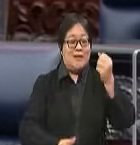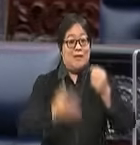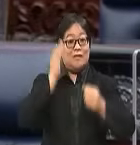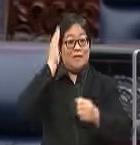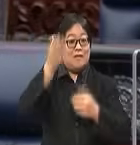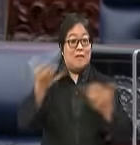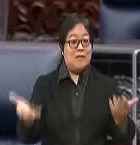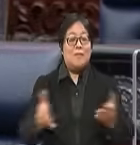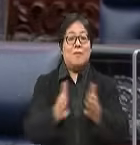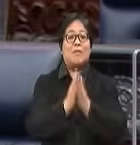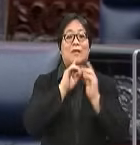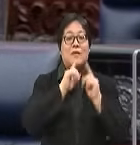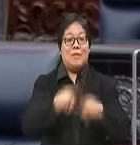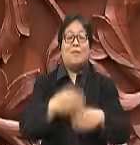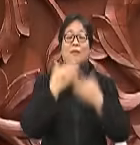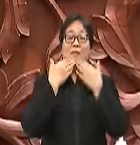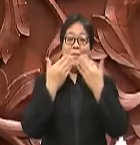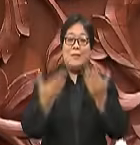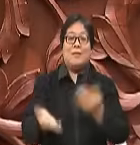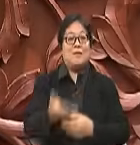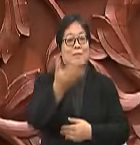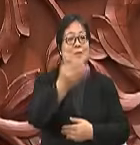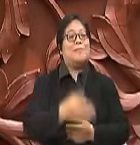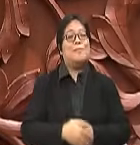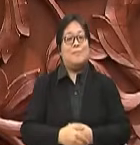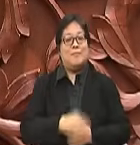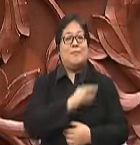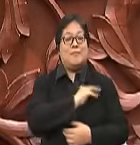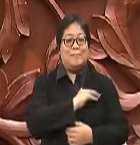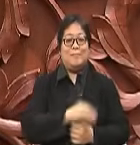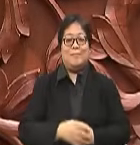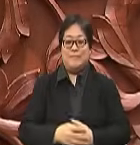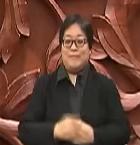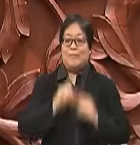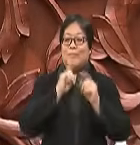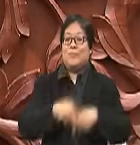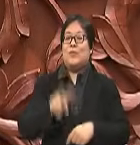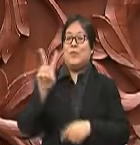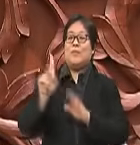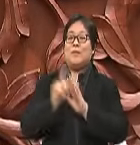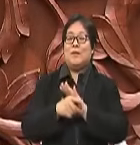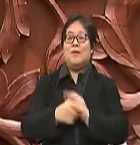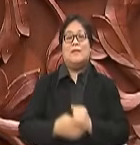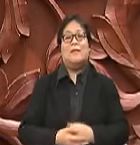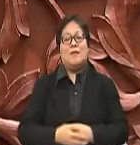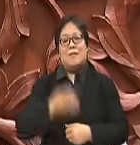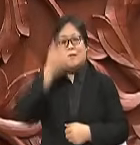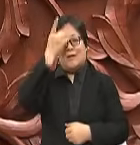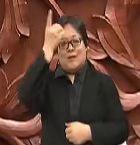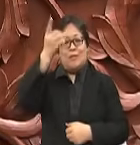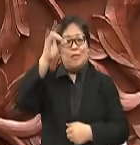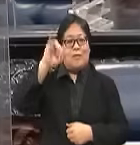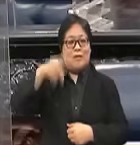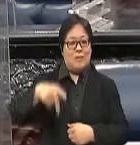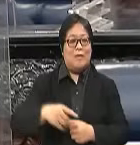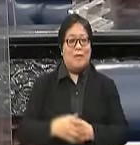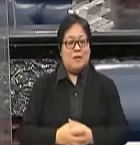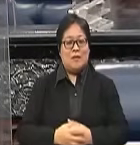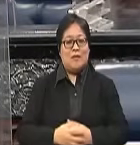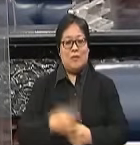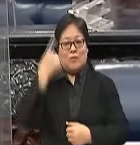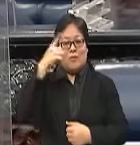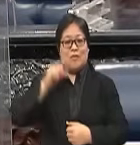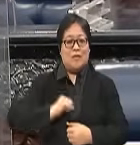depan kelak mohon menjawab tegas e-nutri butuh kawan chiller menteri jawab gue milih 13 tuh speaker untuk